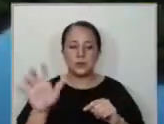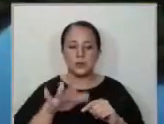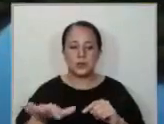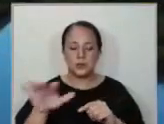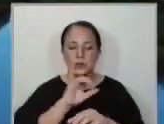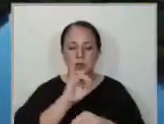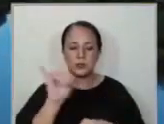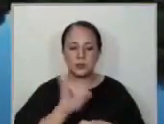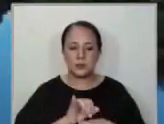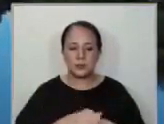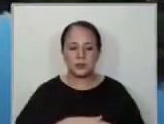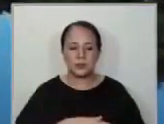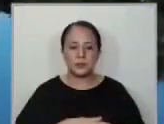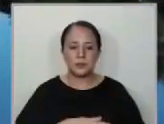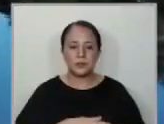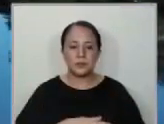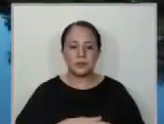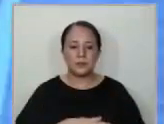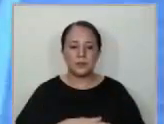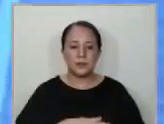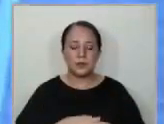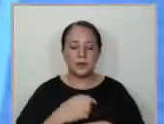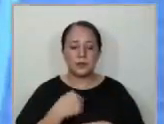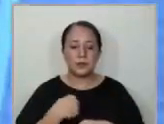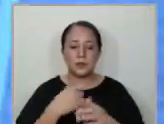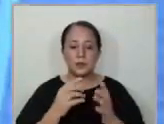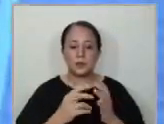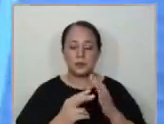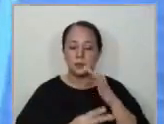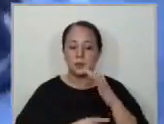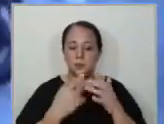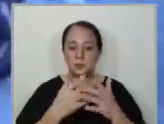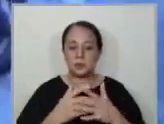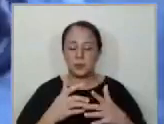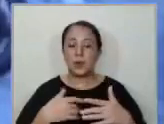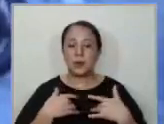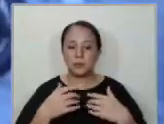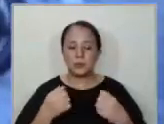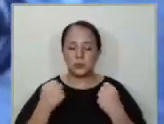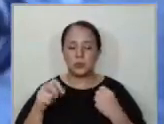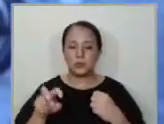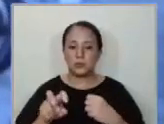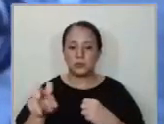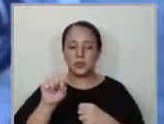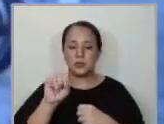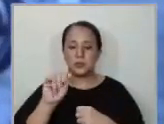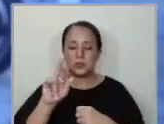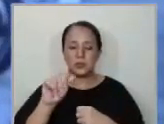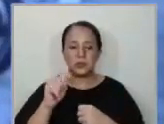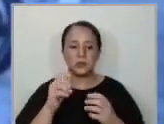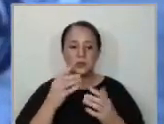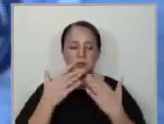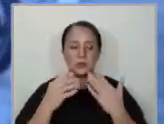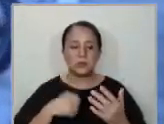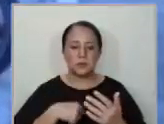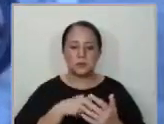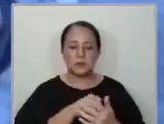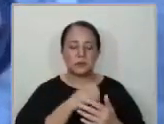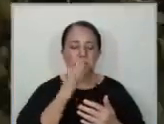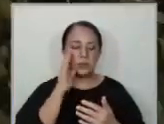isla. Tungod sa ininatulay, mas nabuhi pa ang turismo sa Siargao. Salamat Senador Bongo o